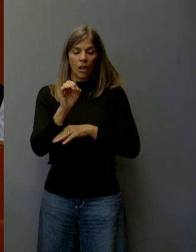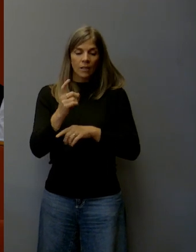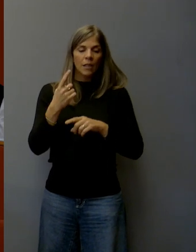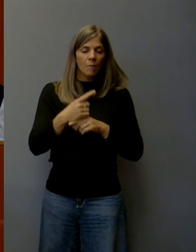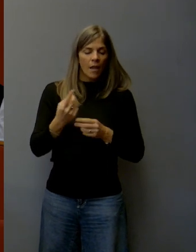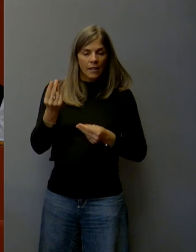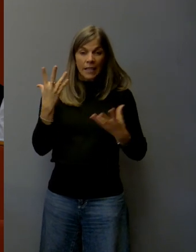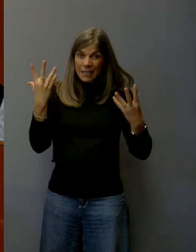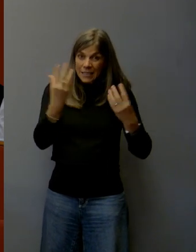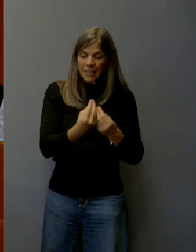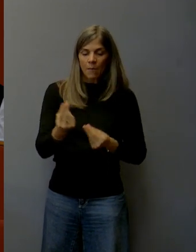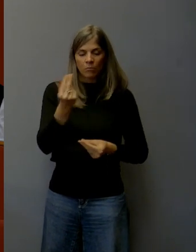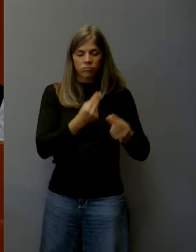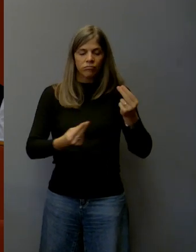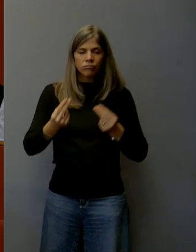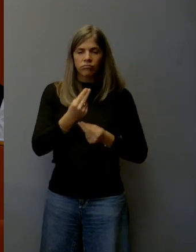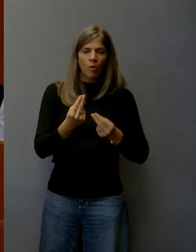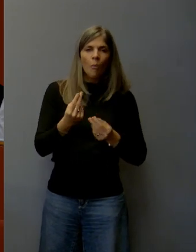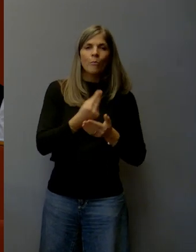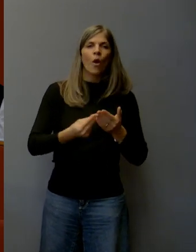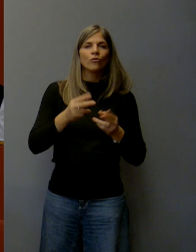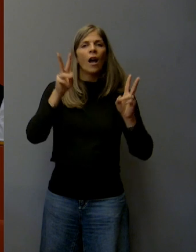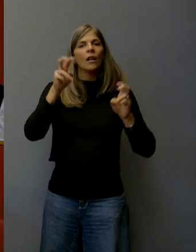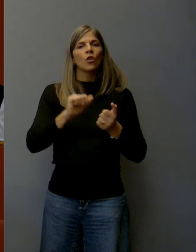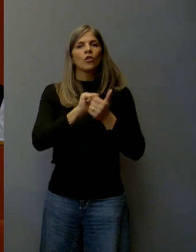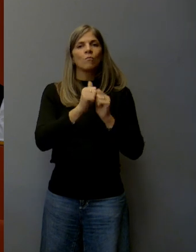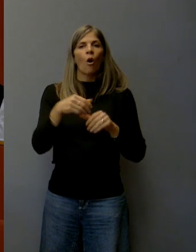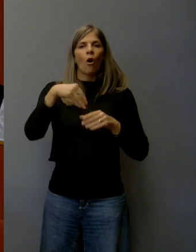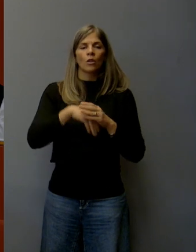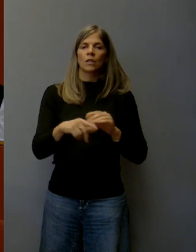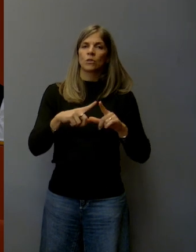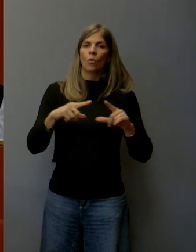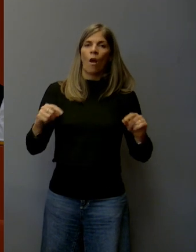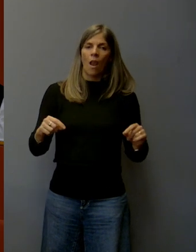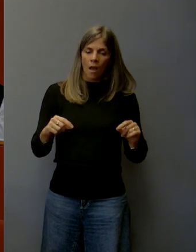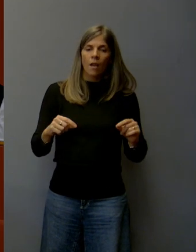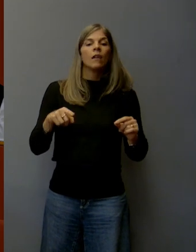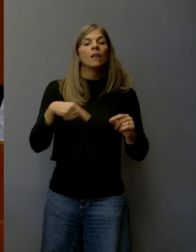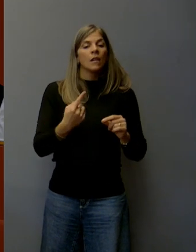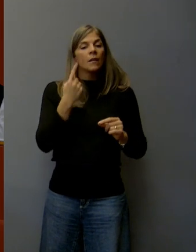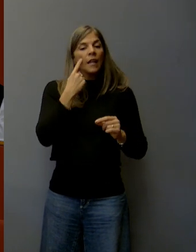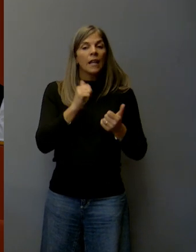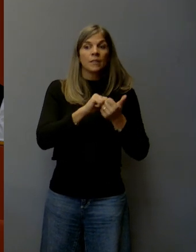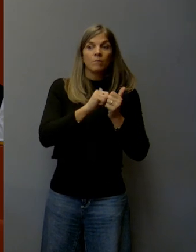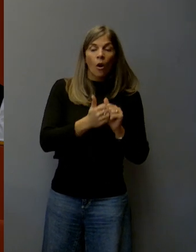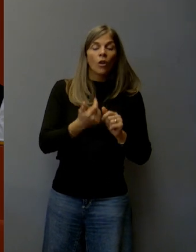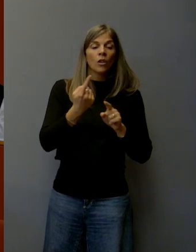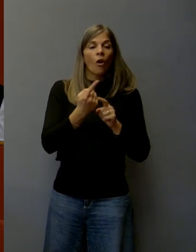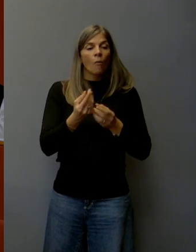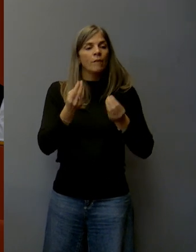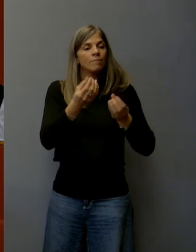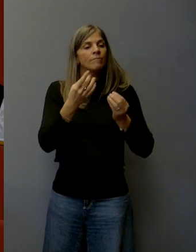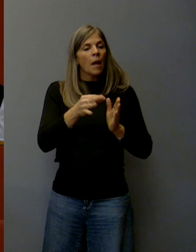organico e continuativo dello Sport a scuola rispondente a principi educativi che vedono lo sport come veicolo di principi etici